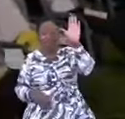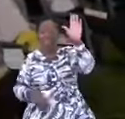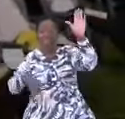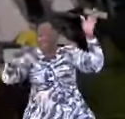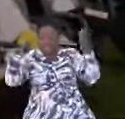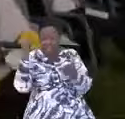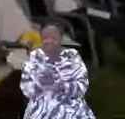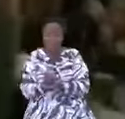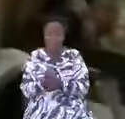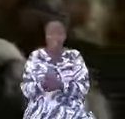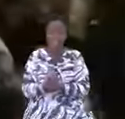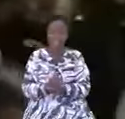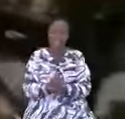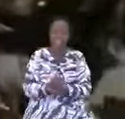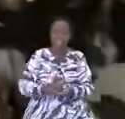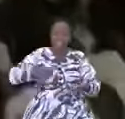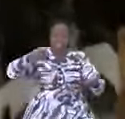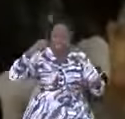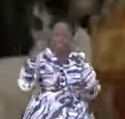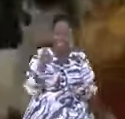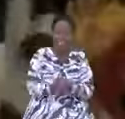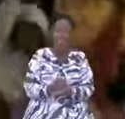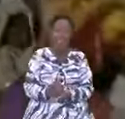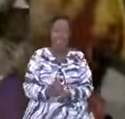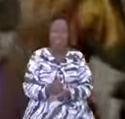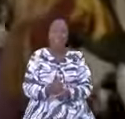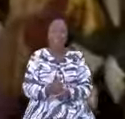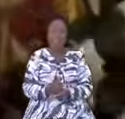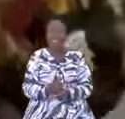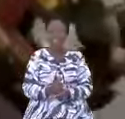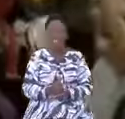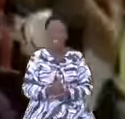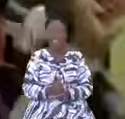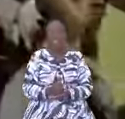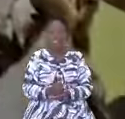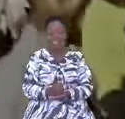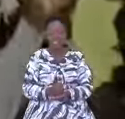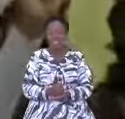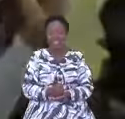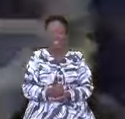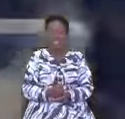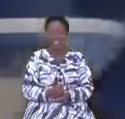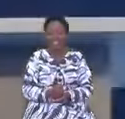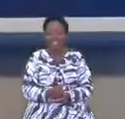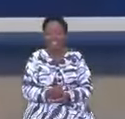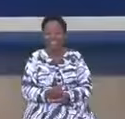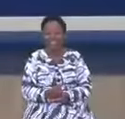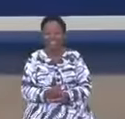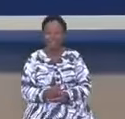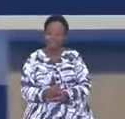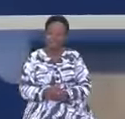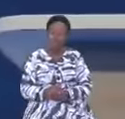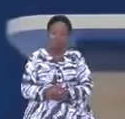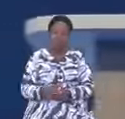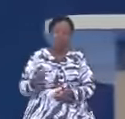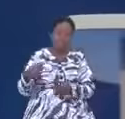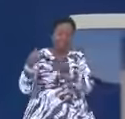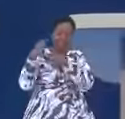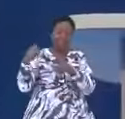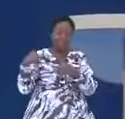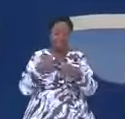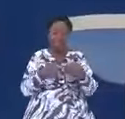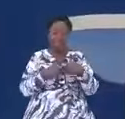mais vous savez nous avions organisé sept d'ici que